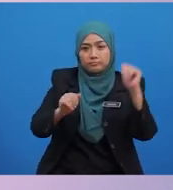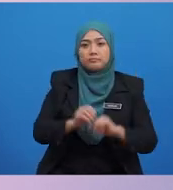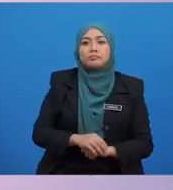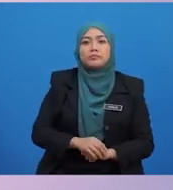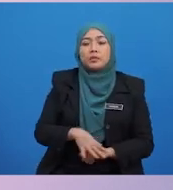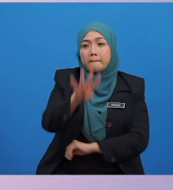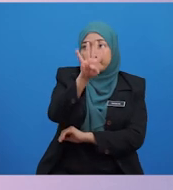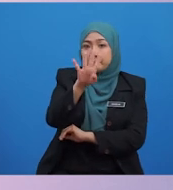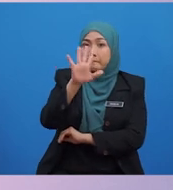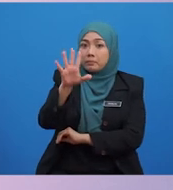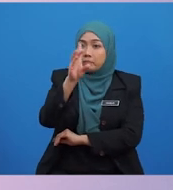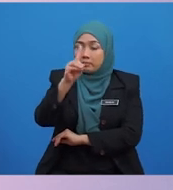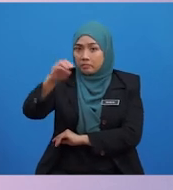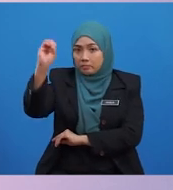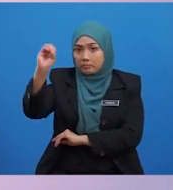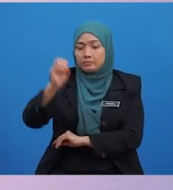45°